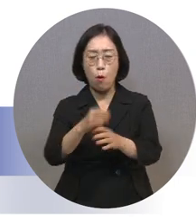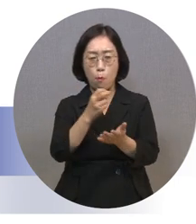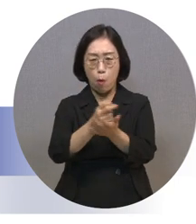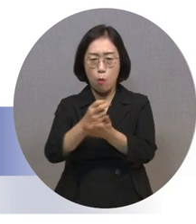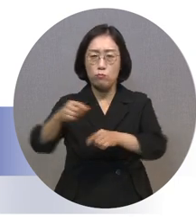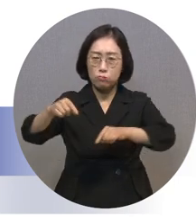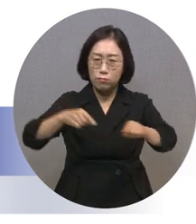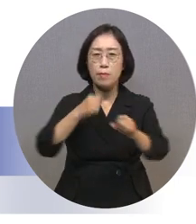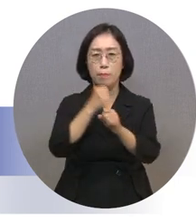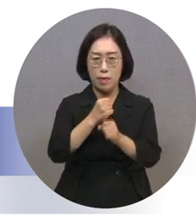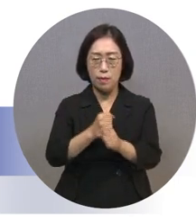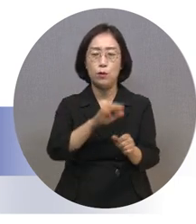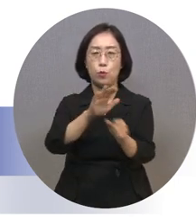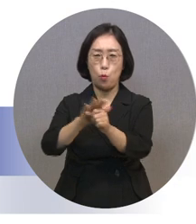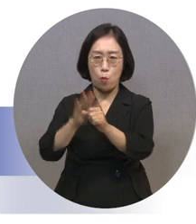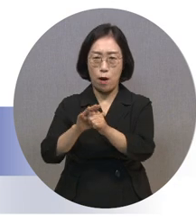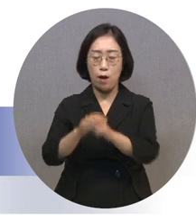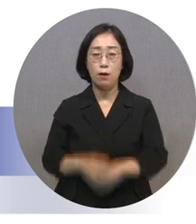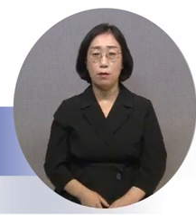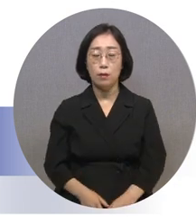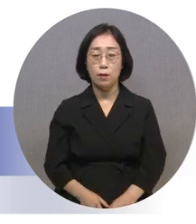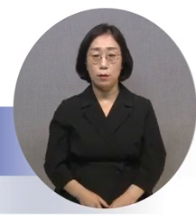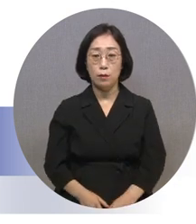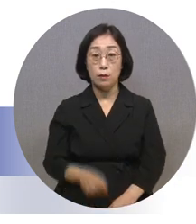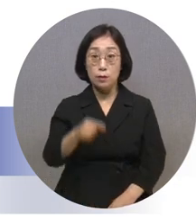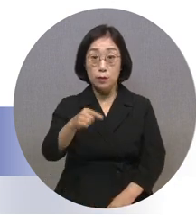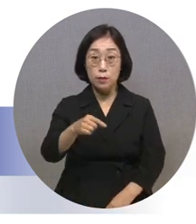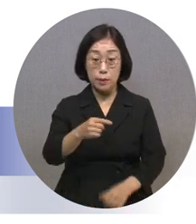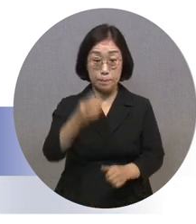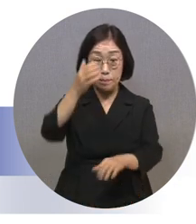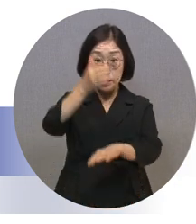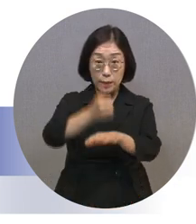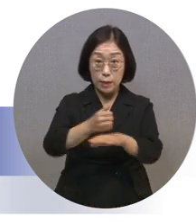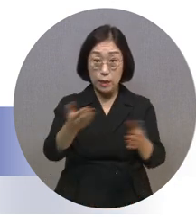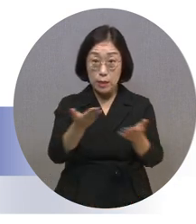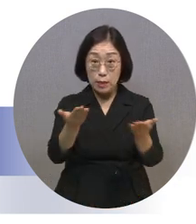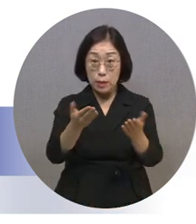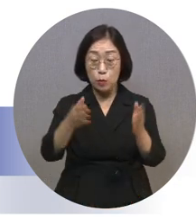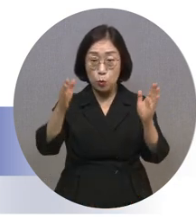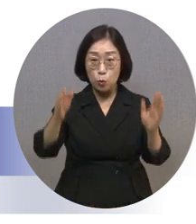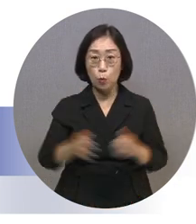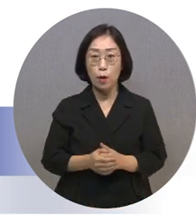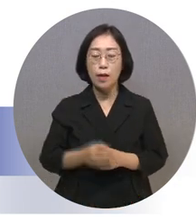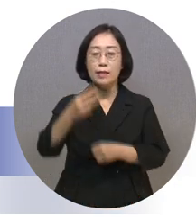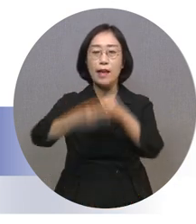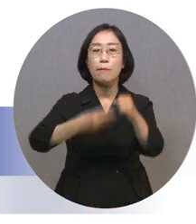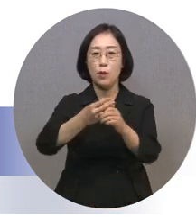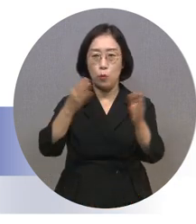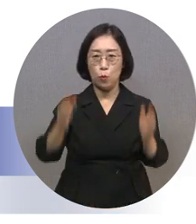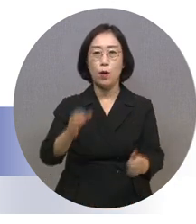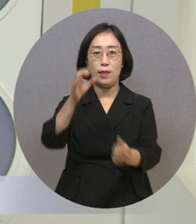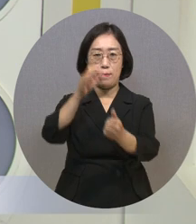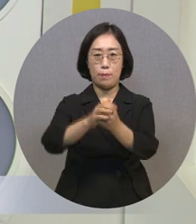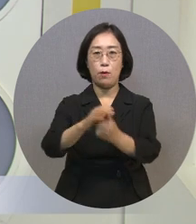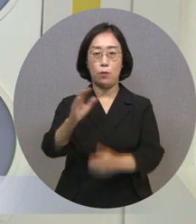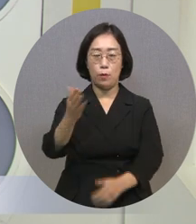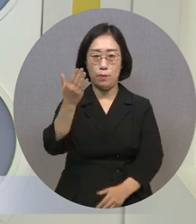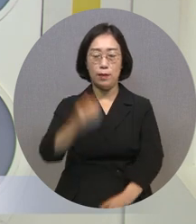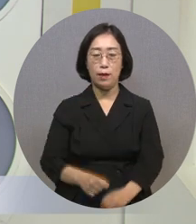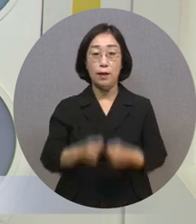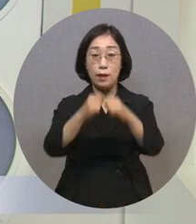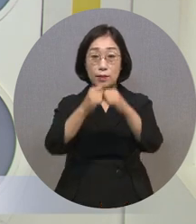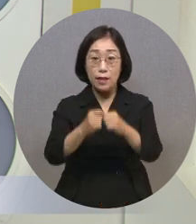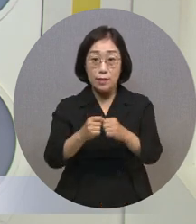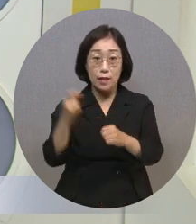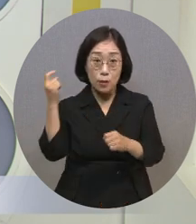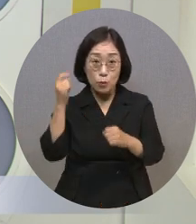말했습니다 한편이 이사장의 임기는 오는 2027년 9월 18일까지 3년입니다 더 자세한